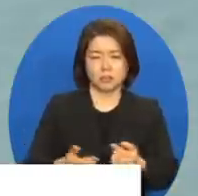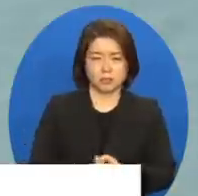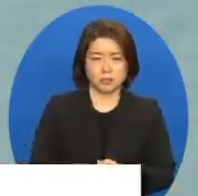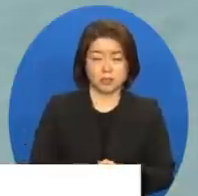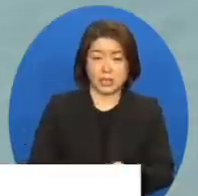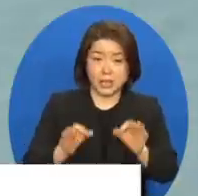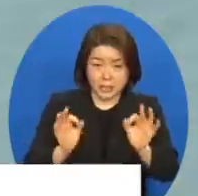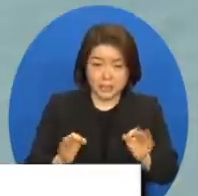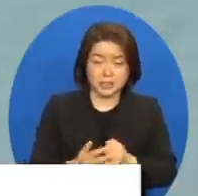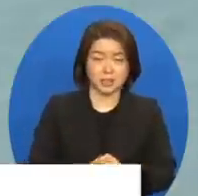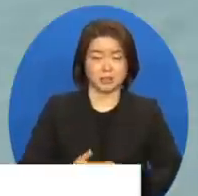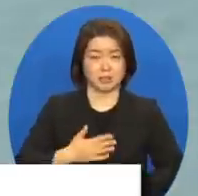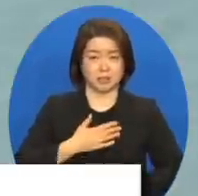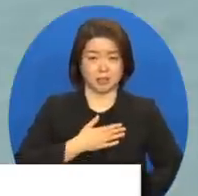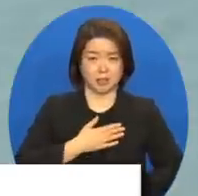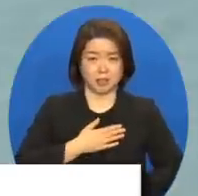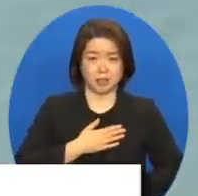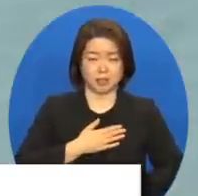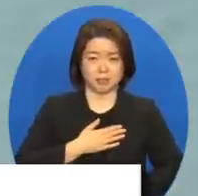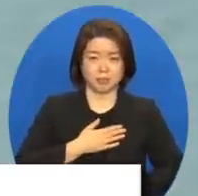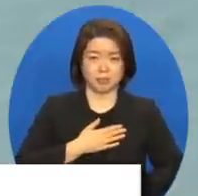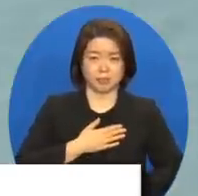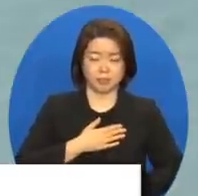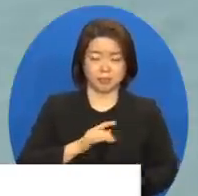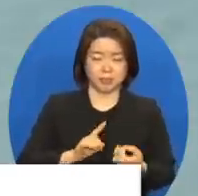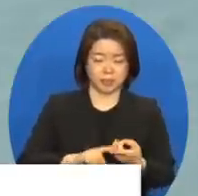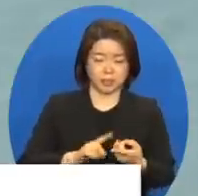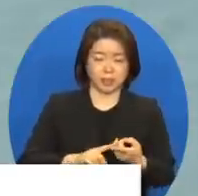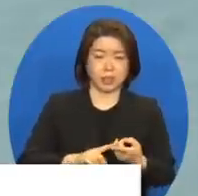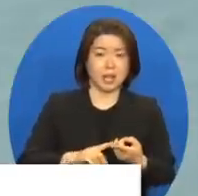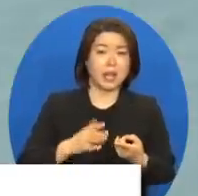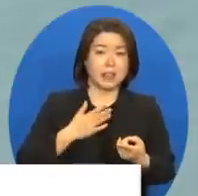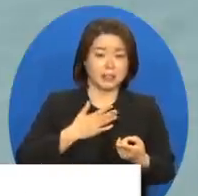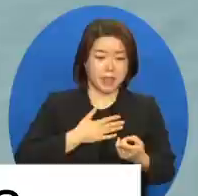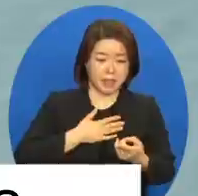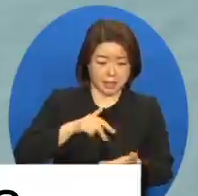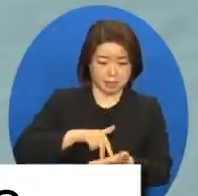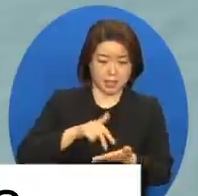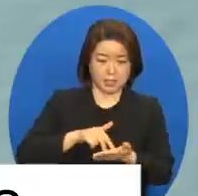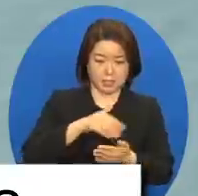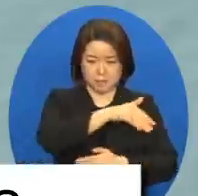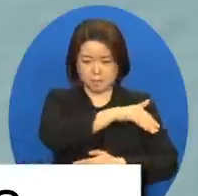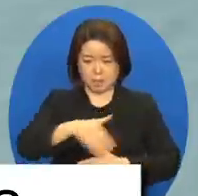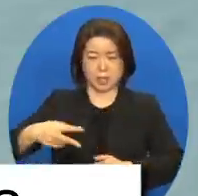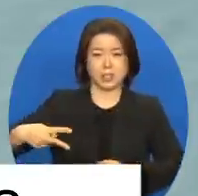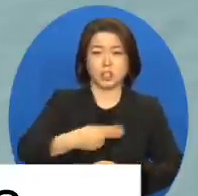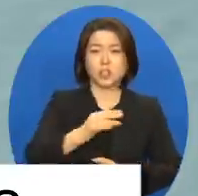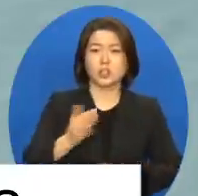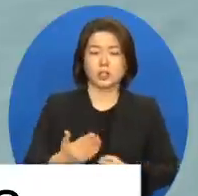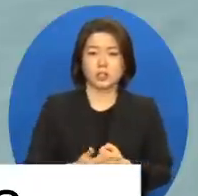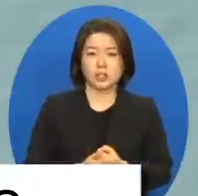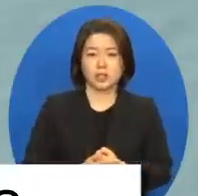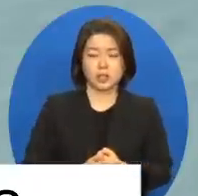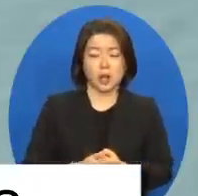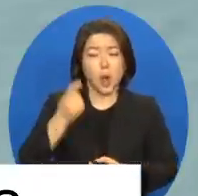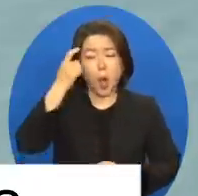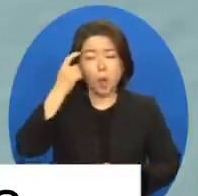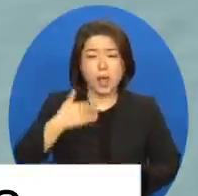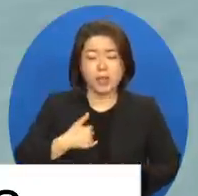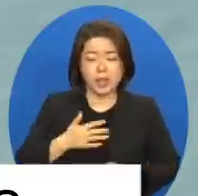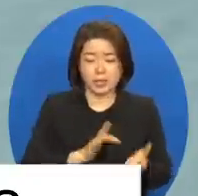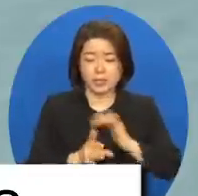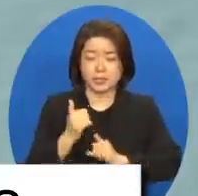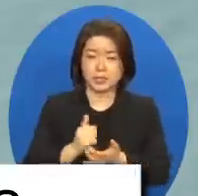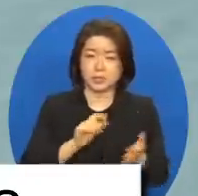이제는 내 대해서 해결해야 된다. 왜 나는 죽고 예수로 살아야 하나?